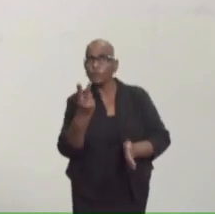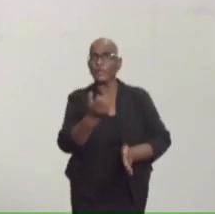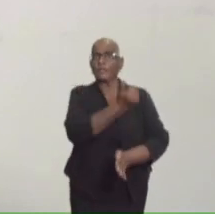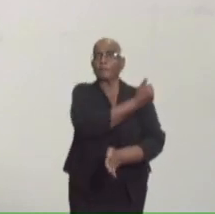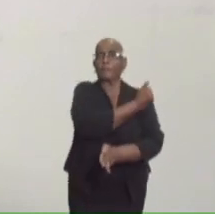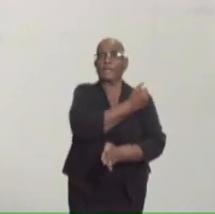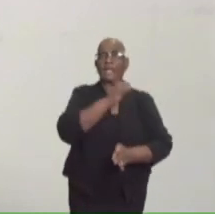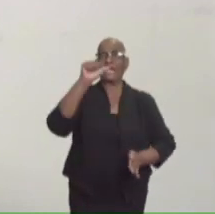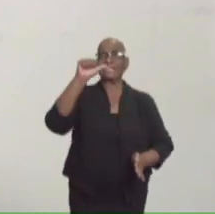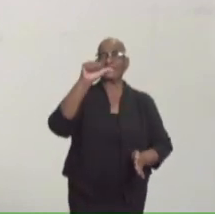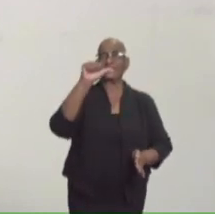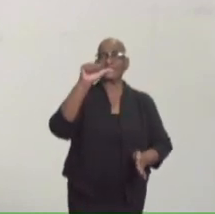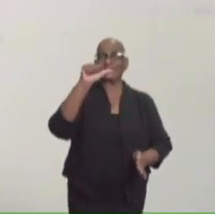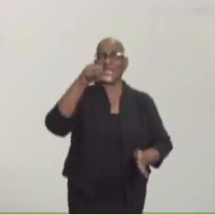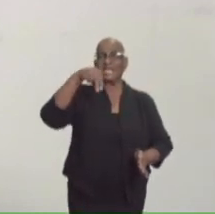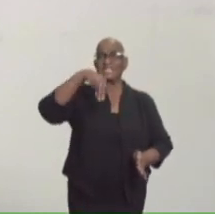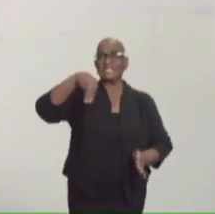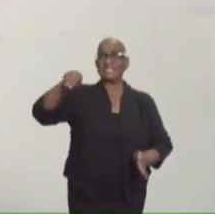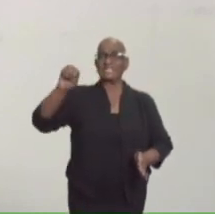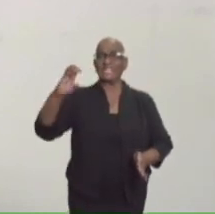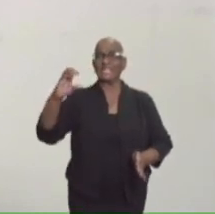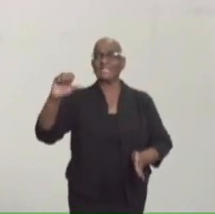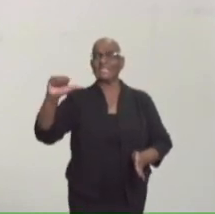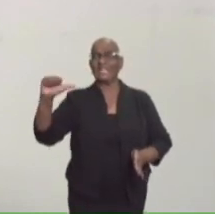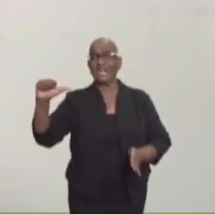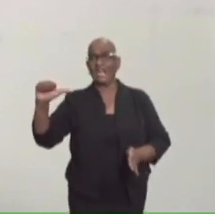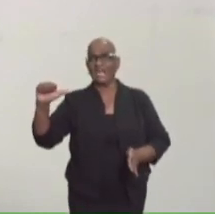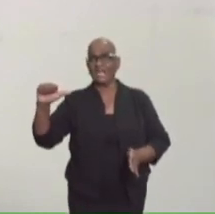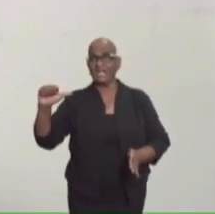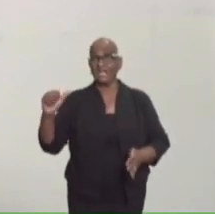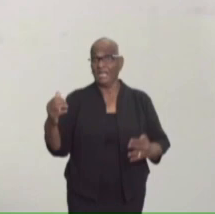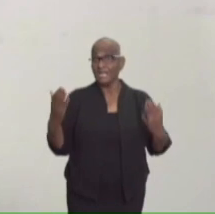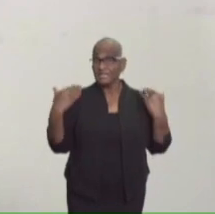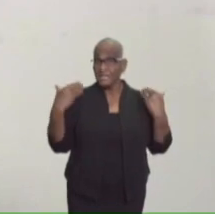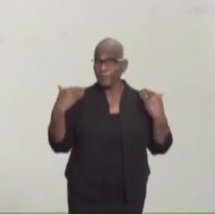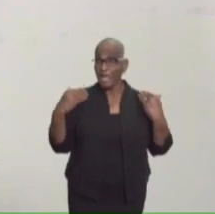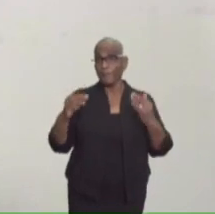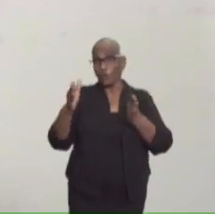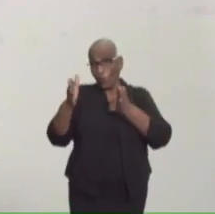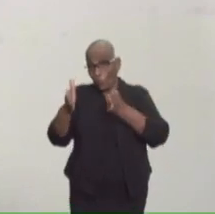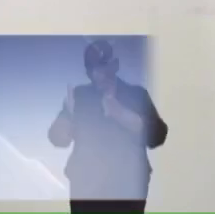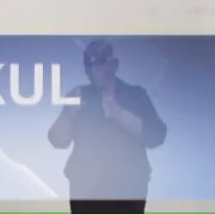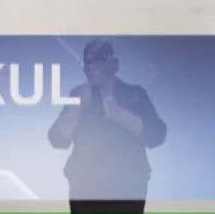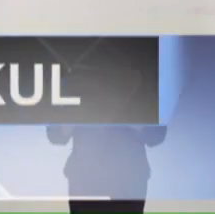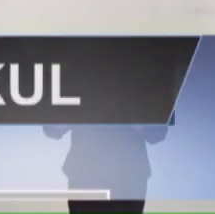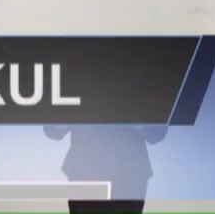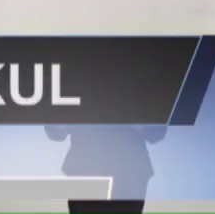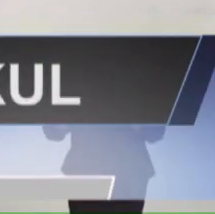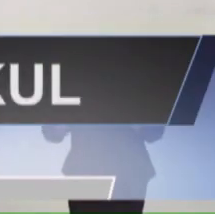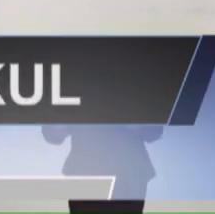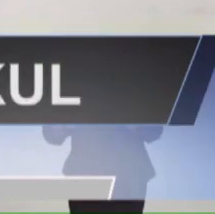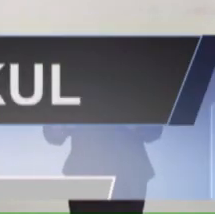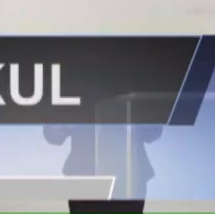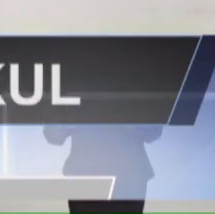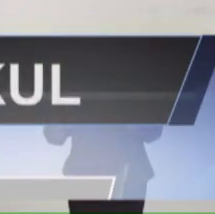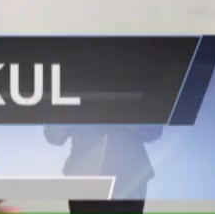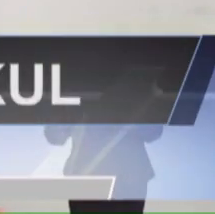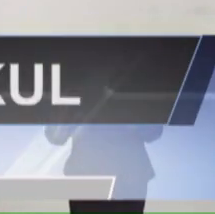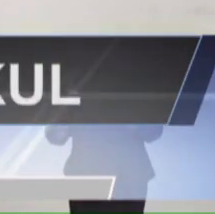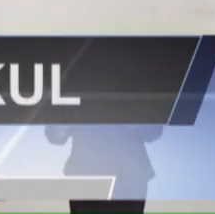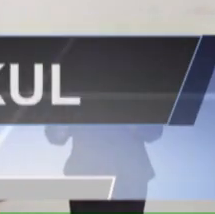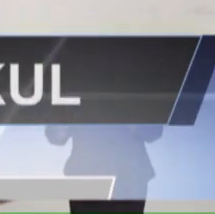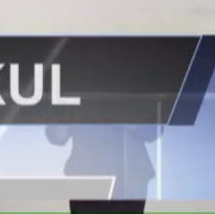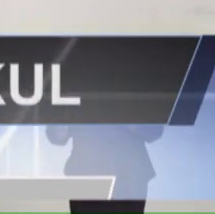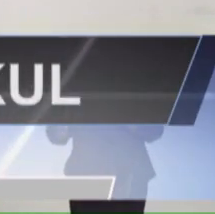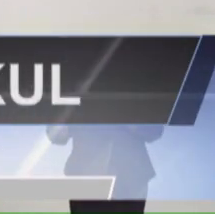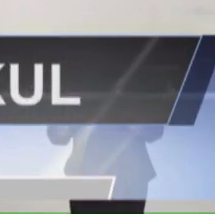En eind november komt er weer een deel te vervallen. En de kans is best wel dat we ze kunnen